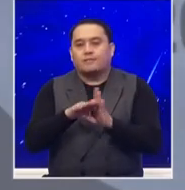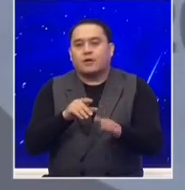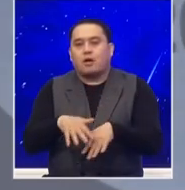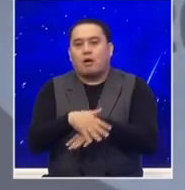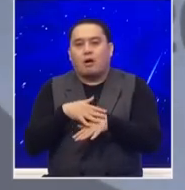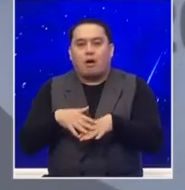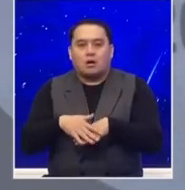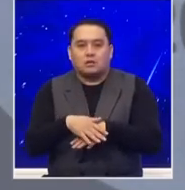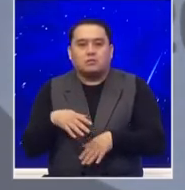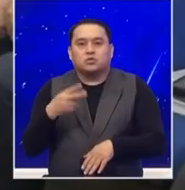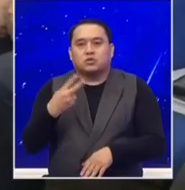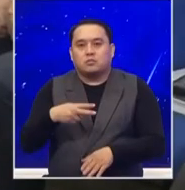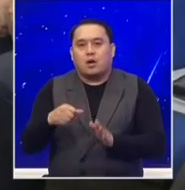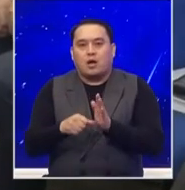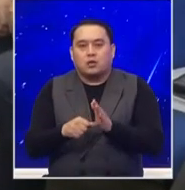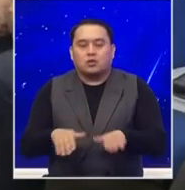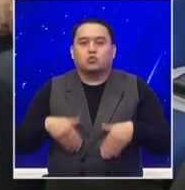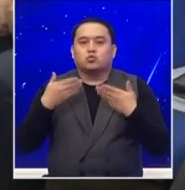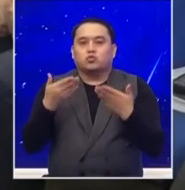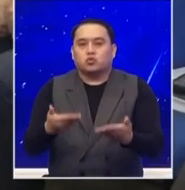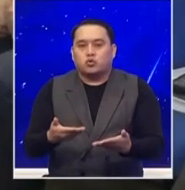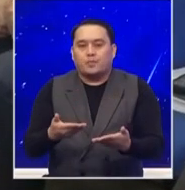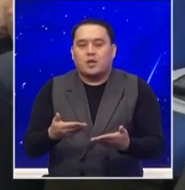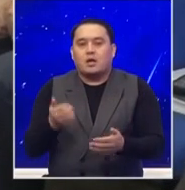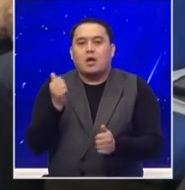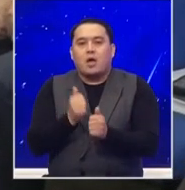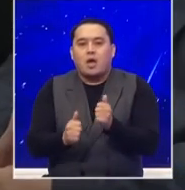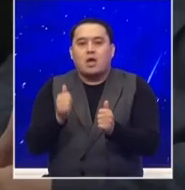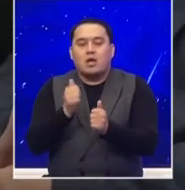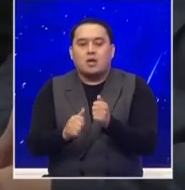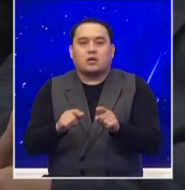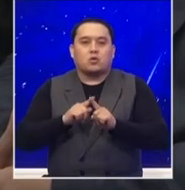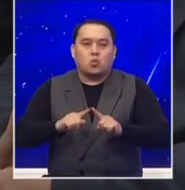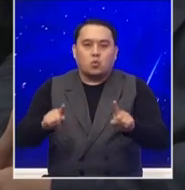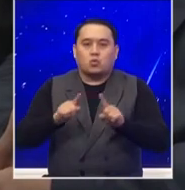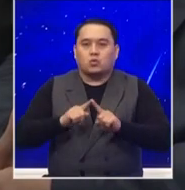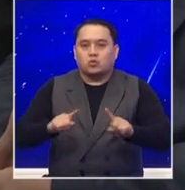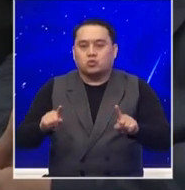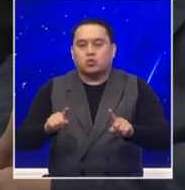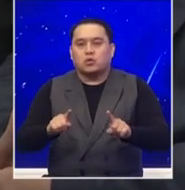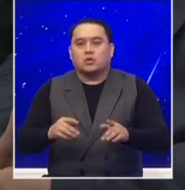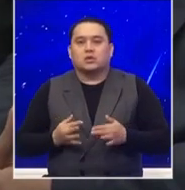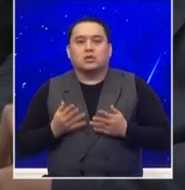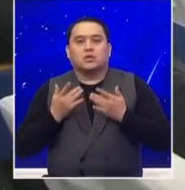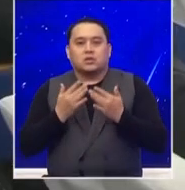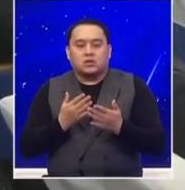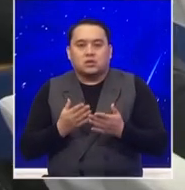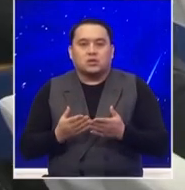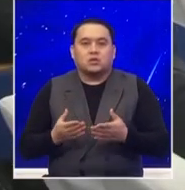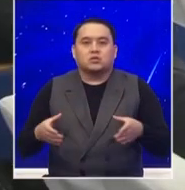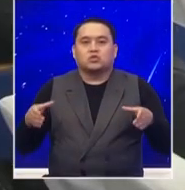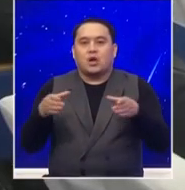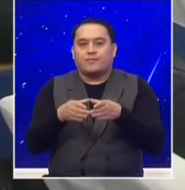халық тарапынан 1026 ұсыныс түсіпті. Әрі үгіт насихат кезеңінде де сайлаушылардың талап тілектері